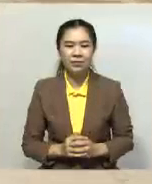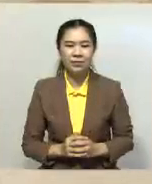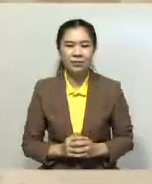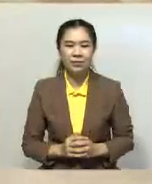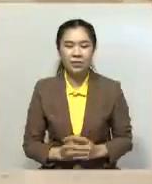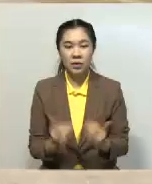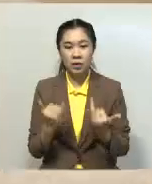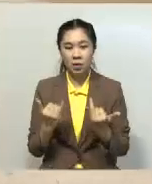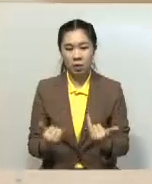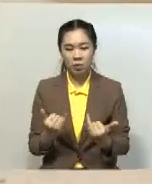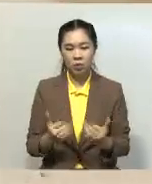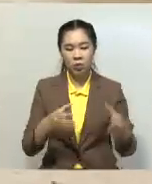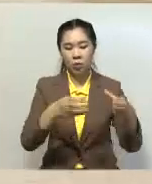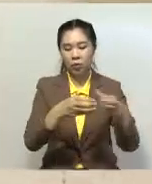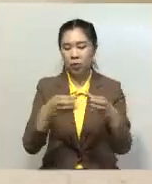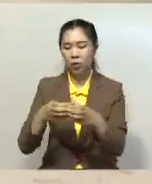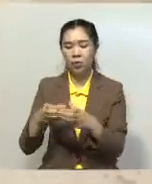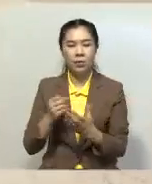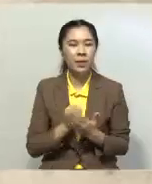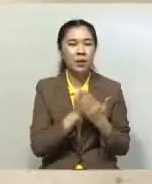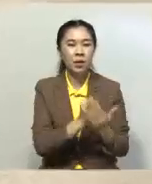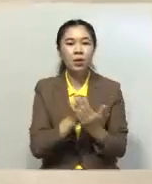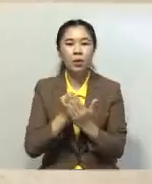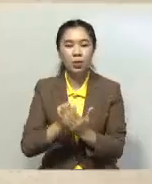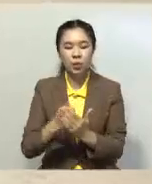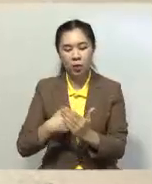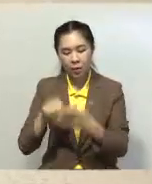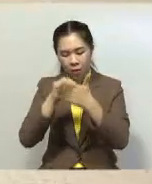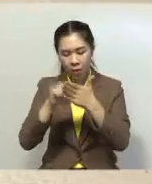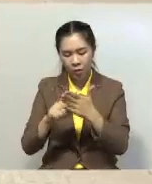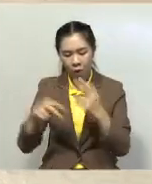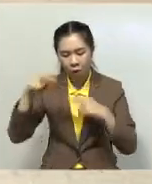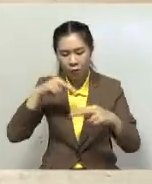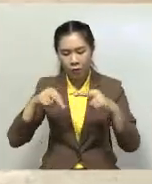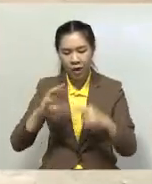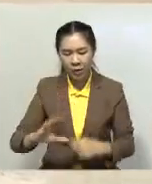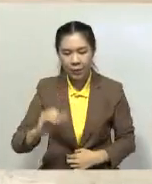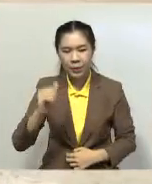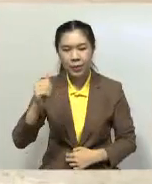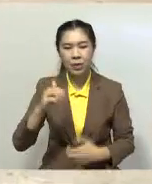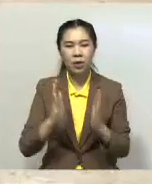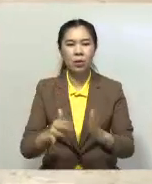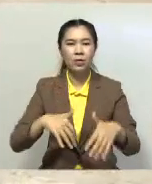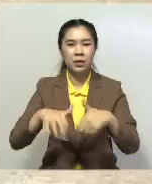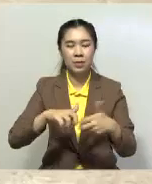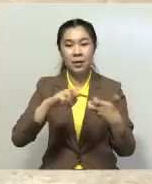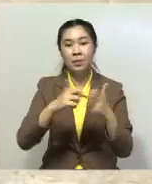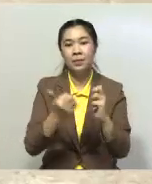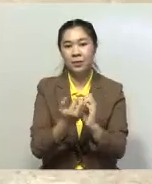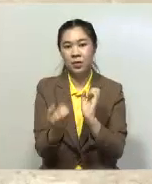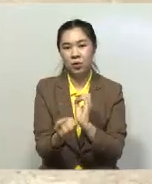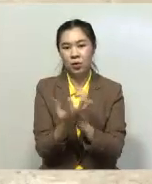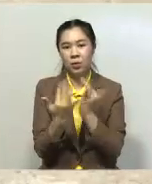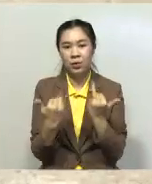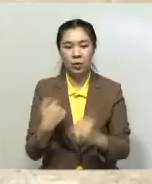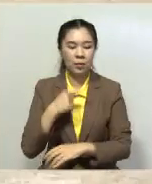ะว่าตอนนี้ทุกภาคส่วนก็เข้ามาช่วยเหลือในเรื่องของการฟื้นฟูแล้วก็เยียวยาชาวบ้านที่ได้รับผลกระทบค่ะอย่างช่วงบ่ายของวันนี้นะคะดิฉันก็จะเ